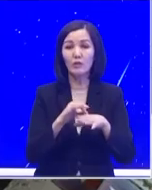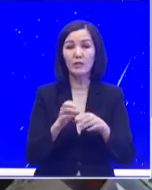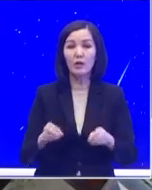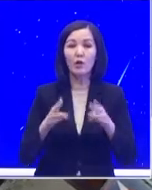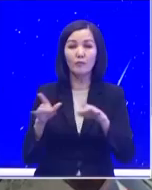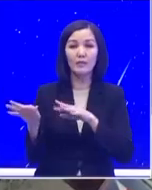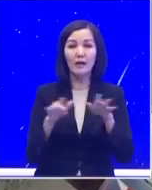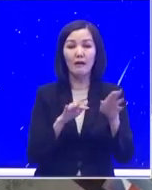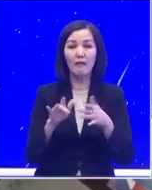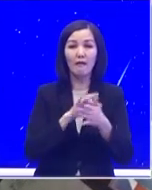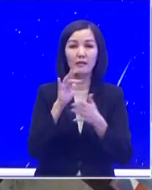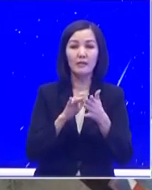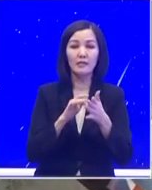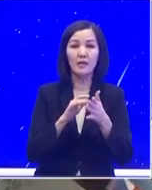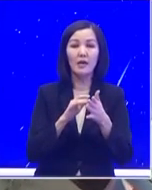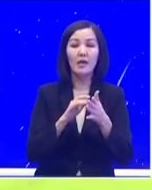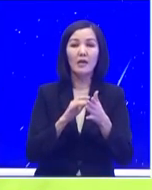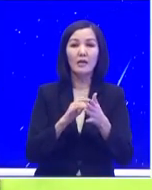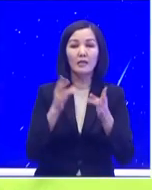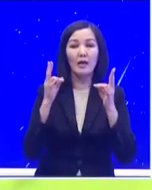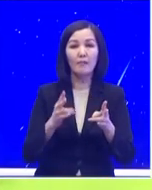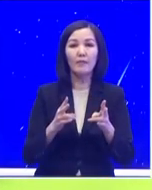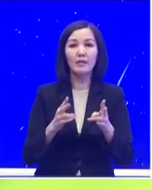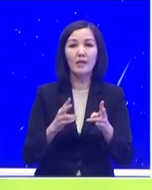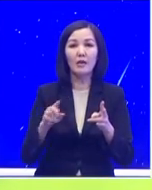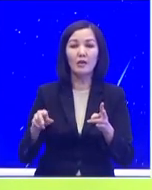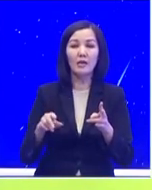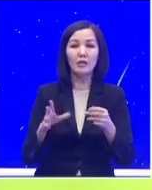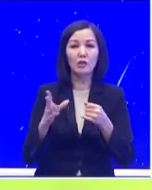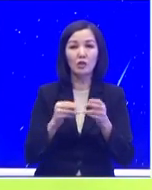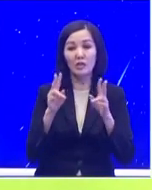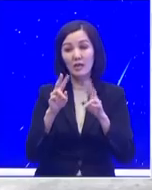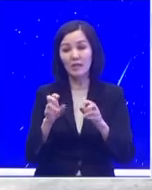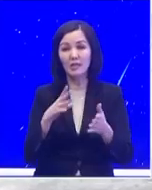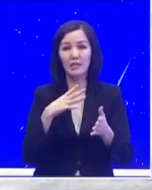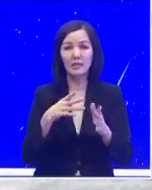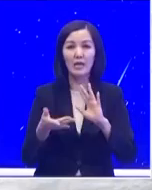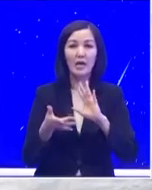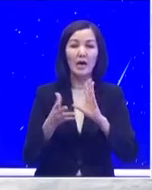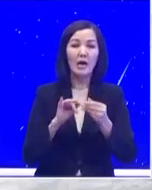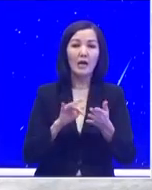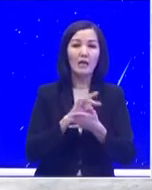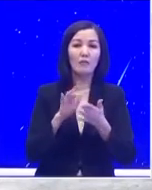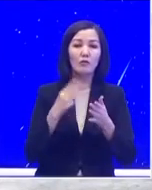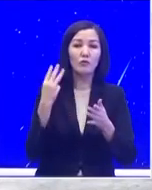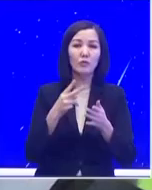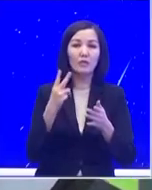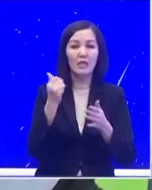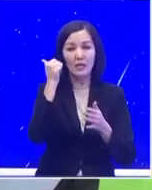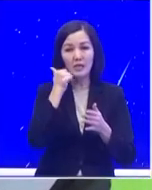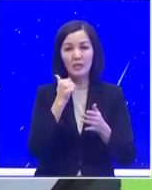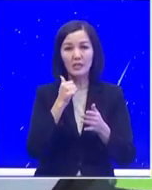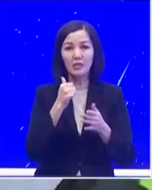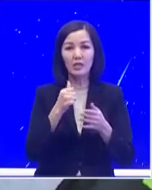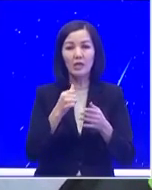қала акциясы аясында ашық және апатты күйдегі люктер тексерілген. Нәтижесінде қала бойынша 32 люк апатты күйде және